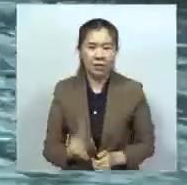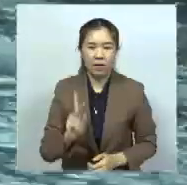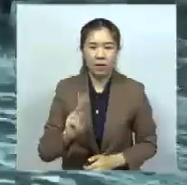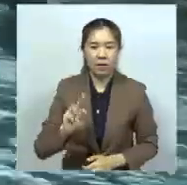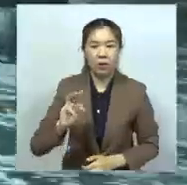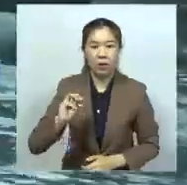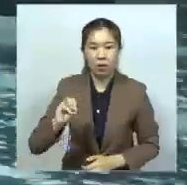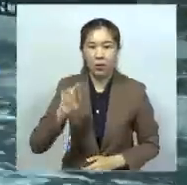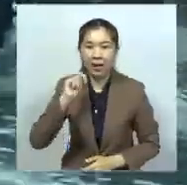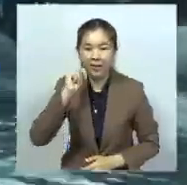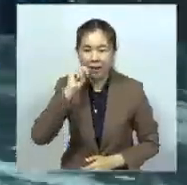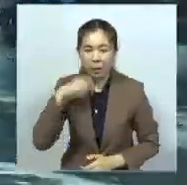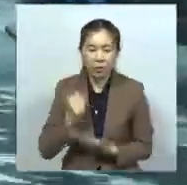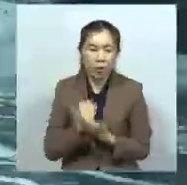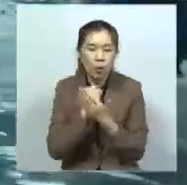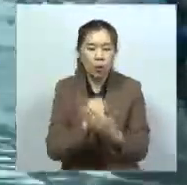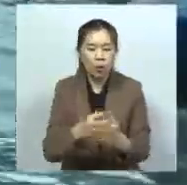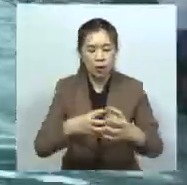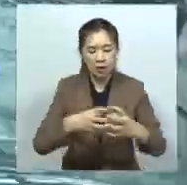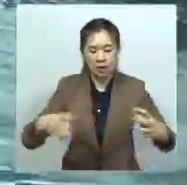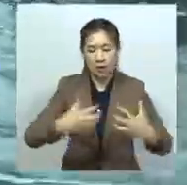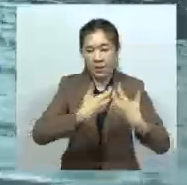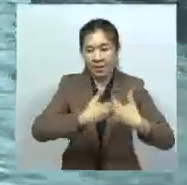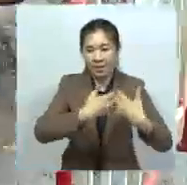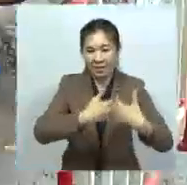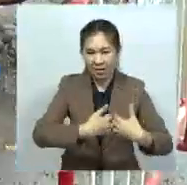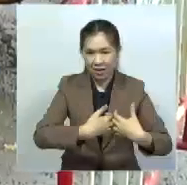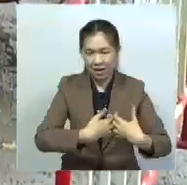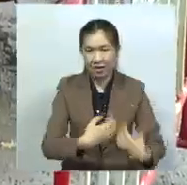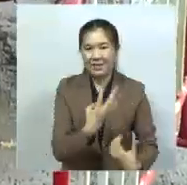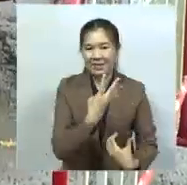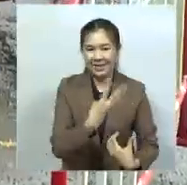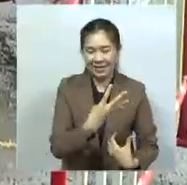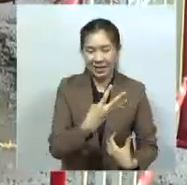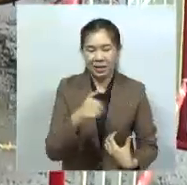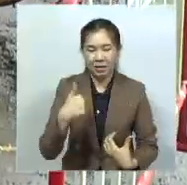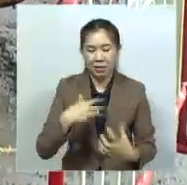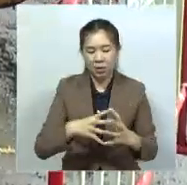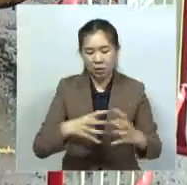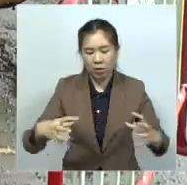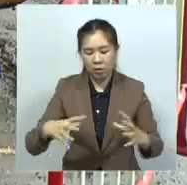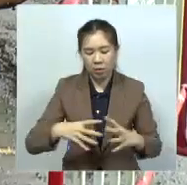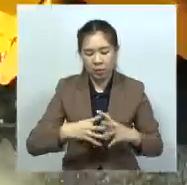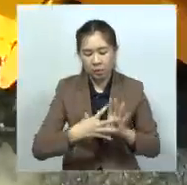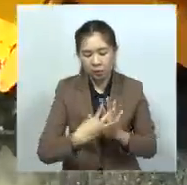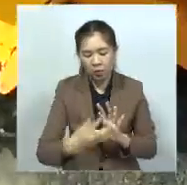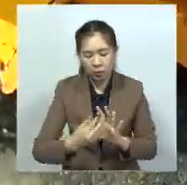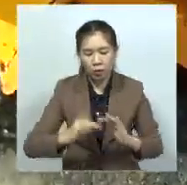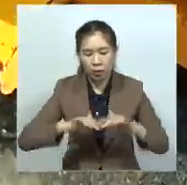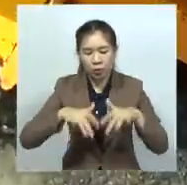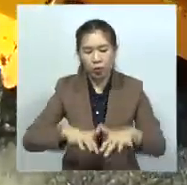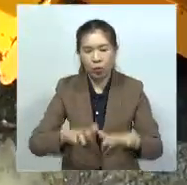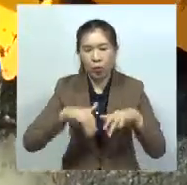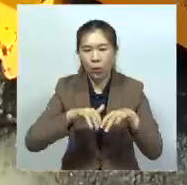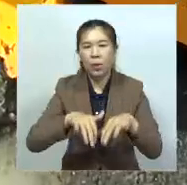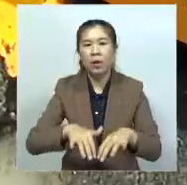ลประทานก็เลยระดมเครื่องสูบน้ำ4เครื่องแล้วก็มีของเทศบาลอีก2เครื่องไปเร่งสูบน้ำลงสู่คลองธรรมชาติค่ะตอนนี้เจ้